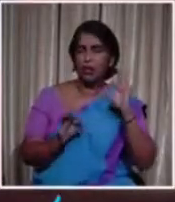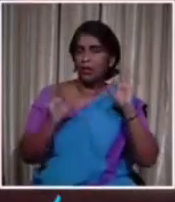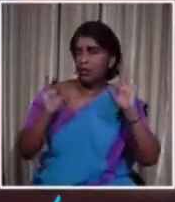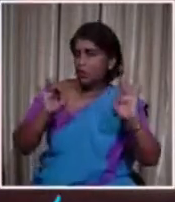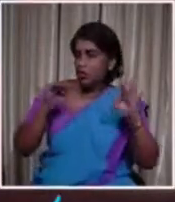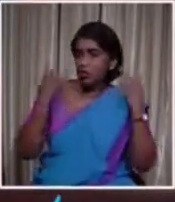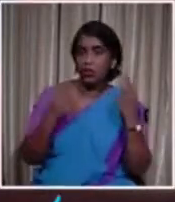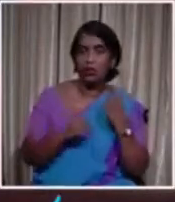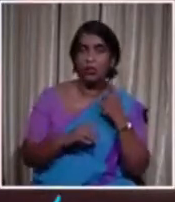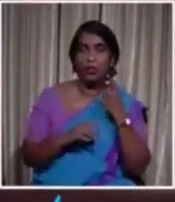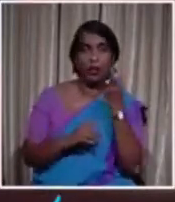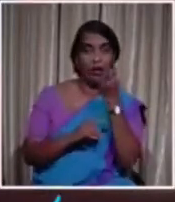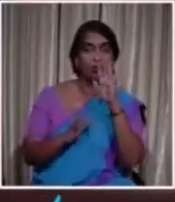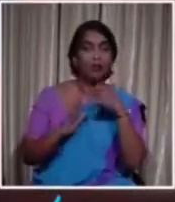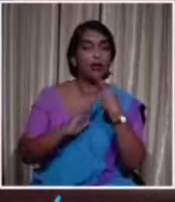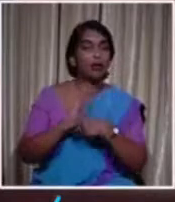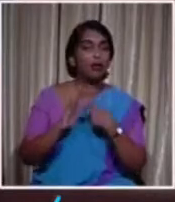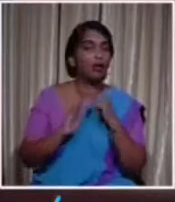रट